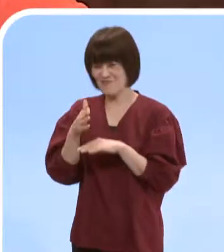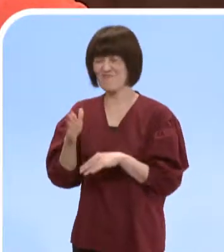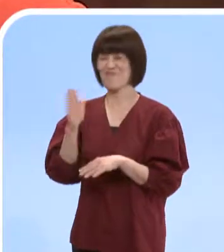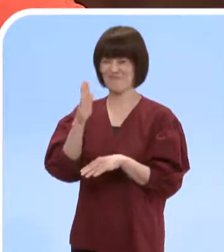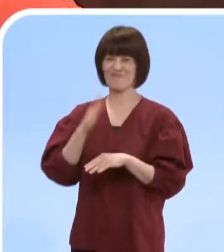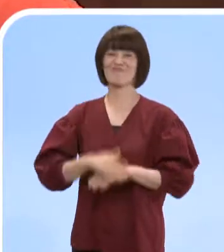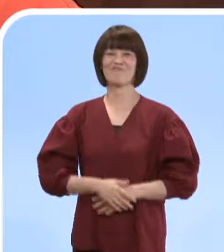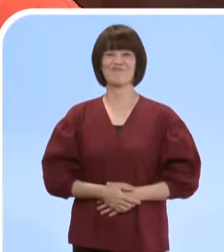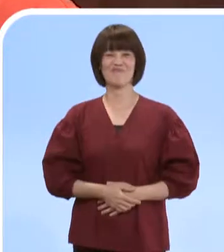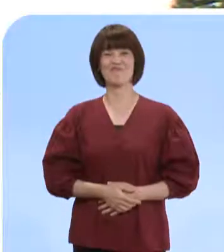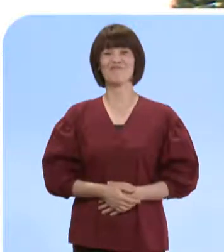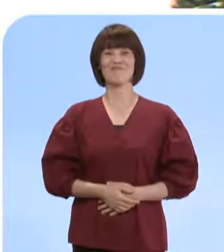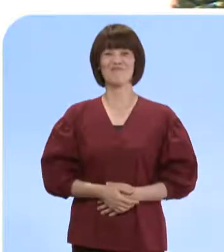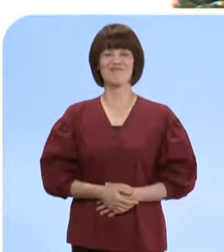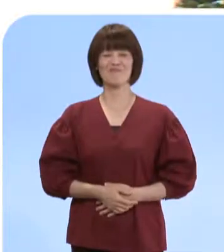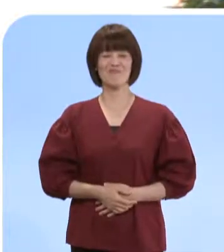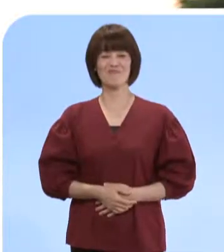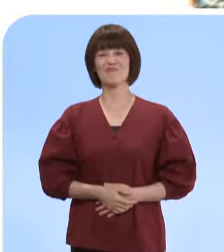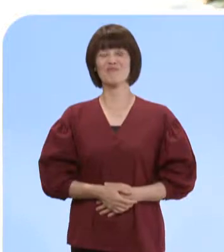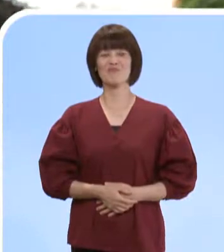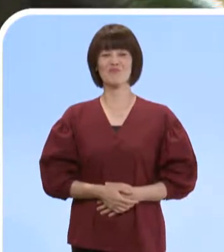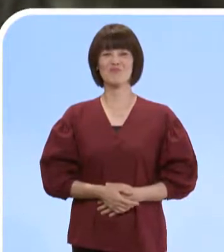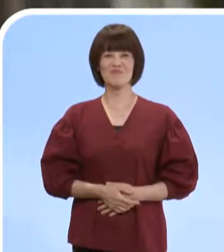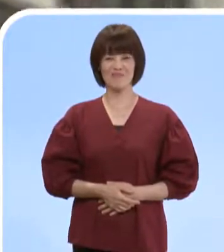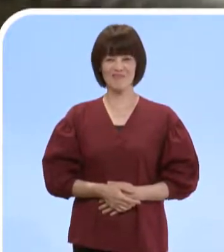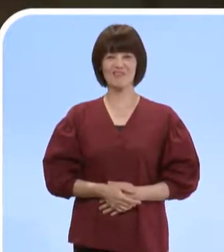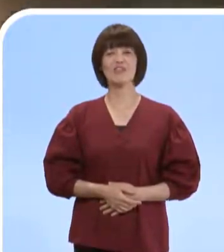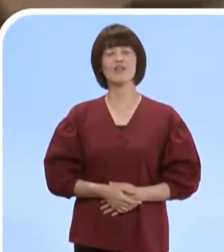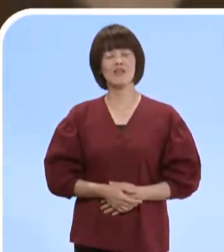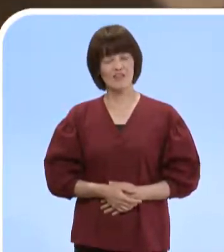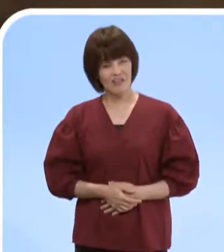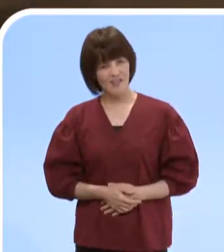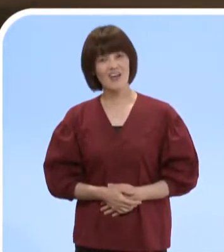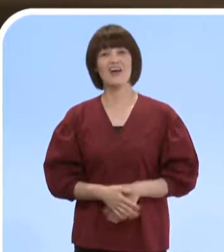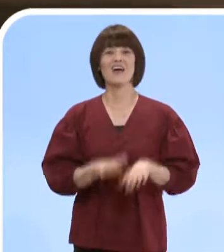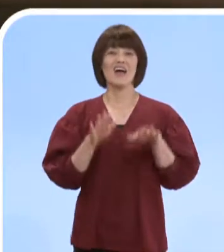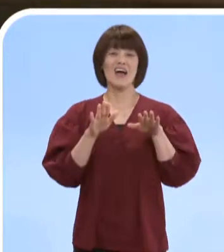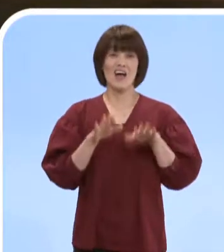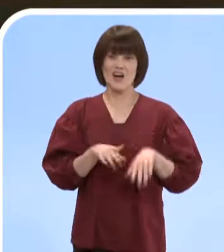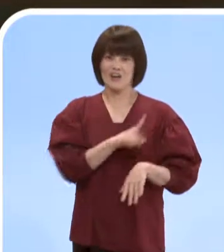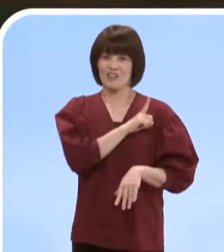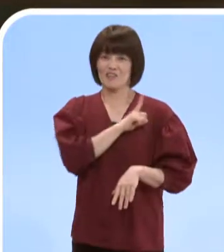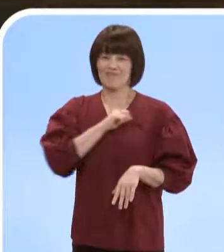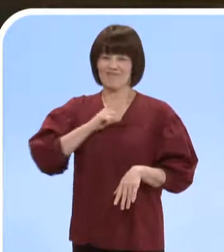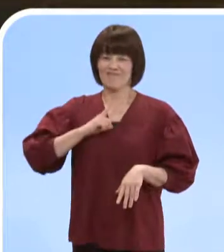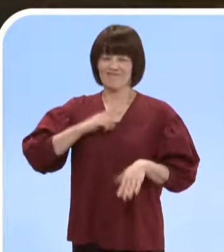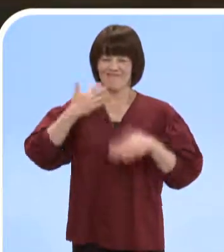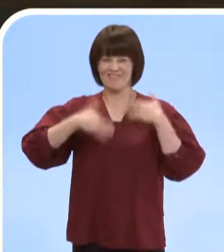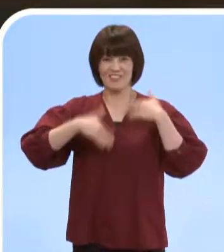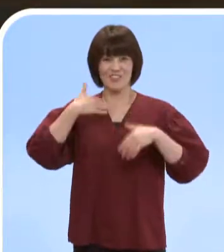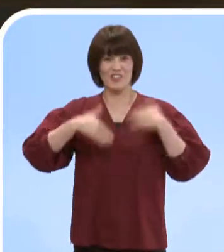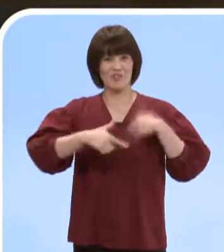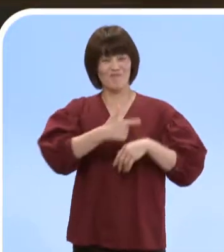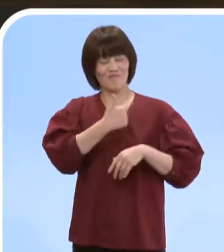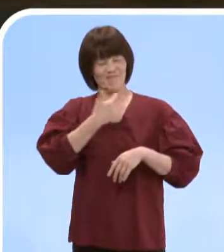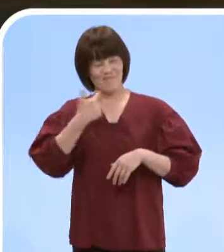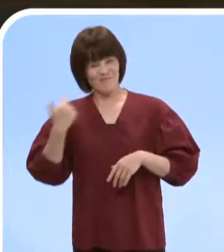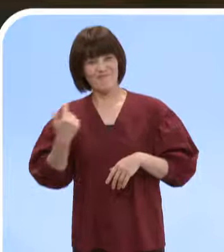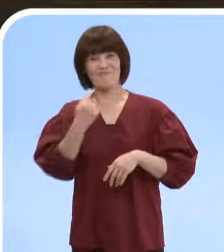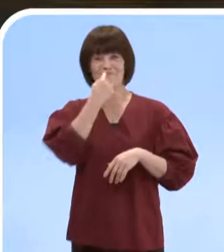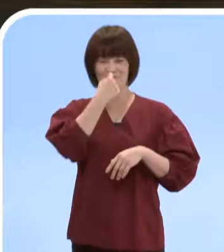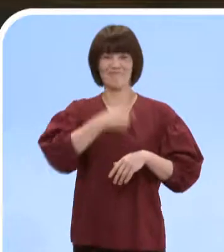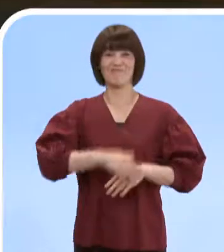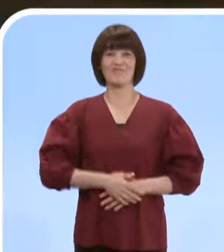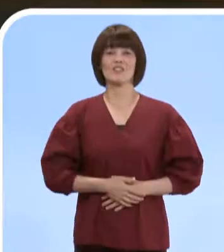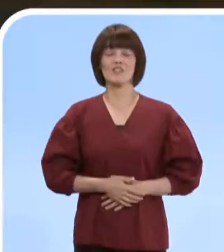けどね。 いや、 今日は一日めちゃめちゃ楽し